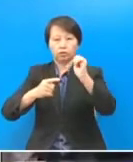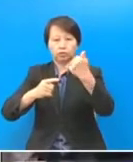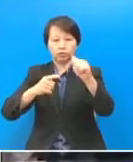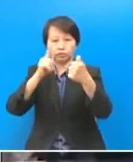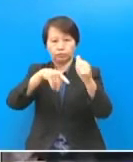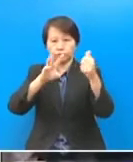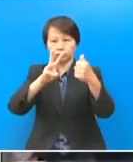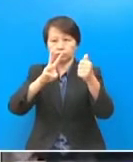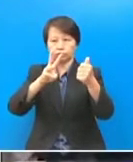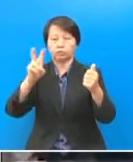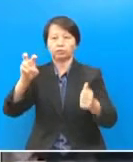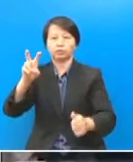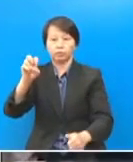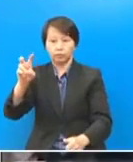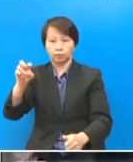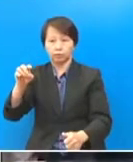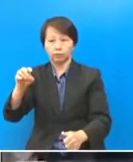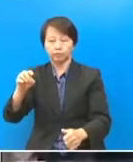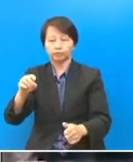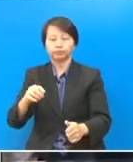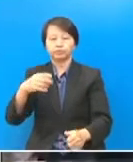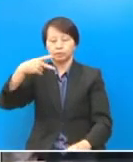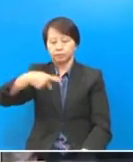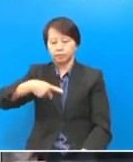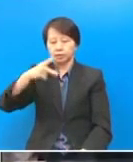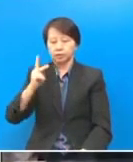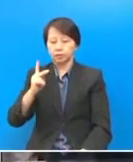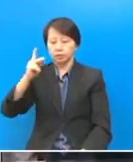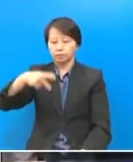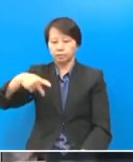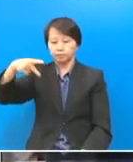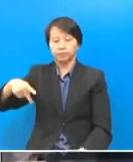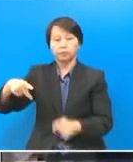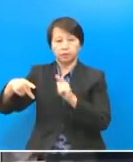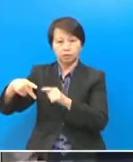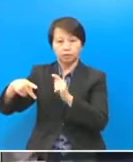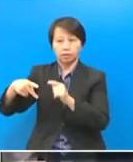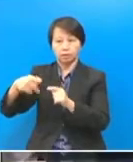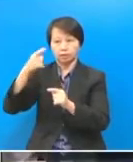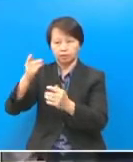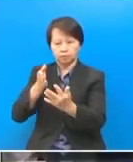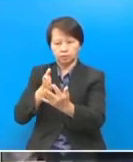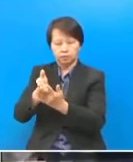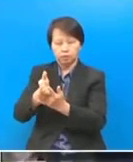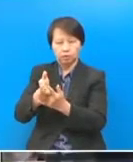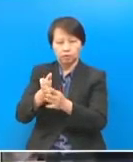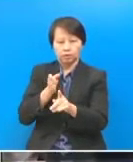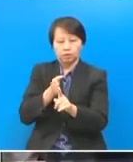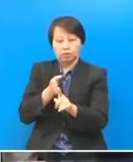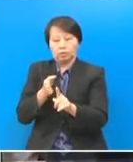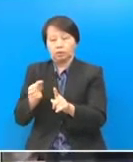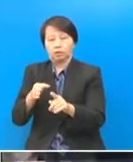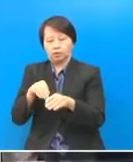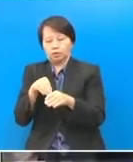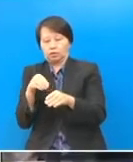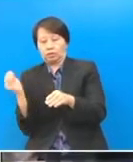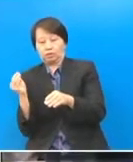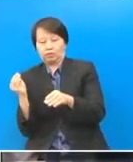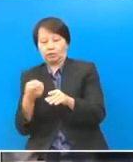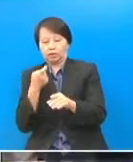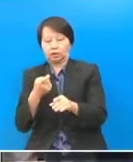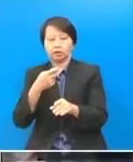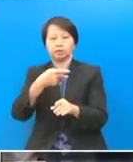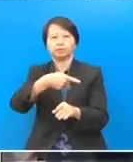jun 2020 fase pemulihan ini adalah sebahagian daripada ejji atau strategi keluar dari udah